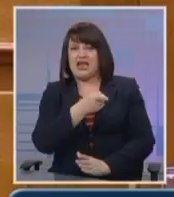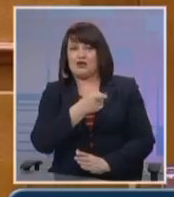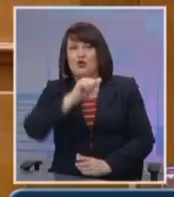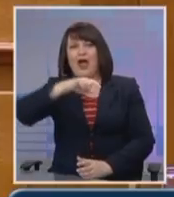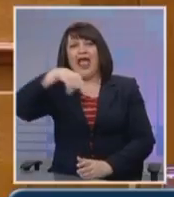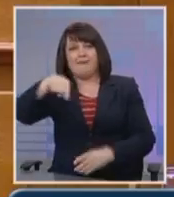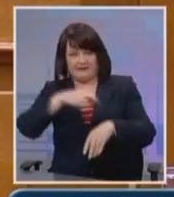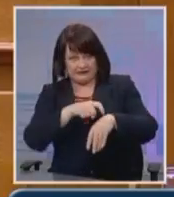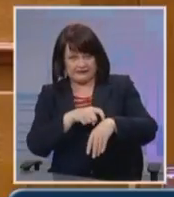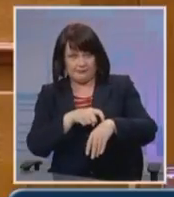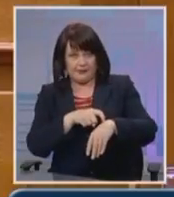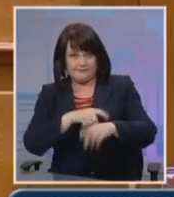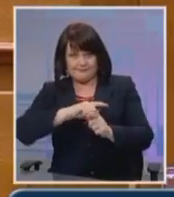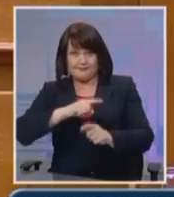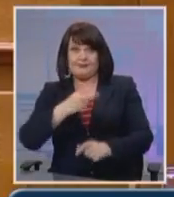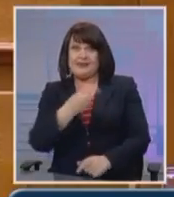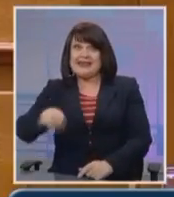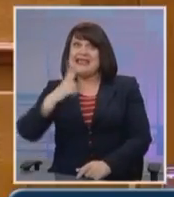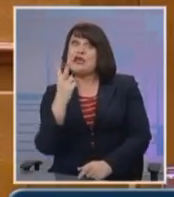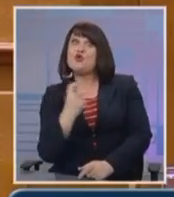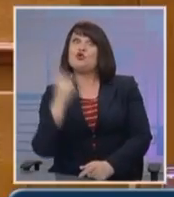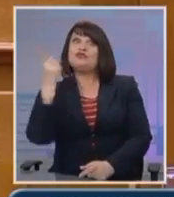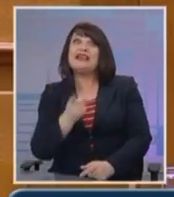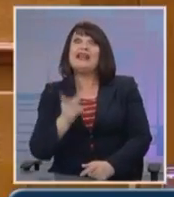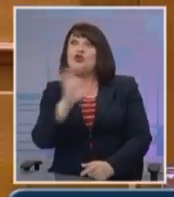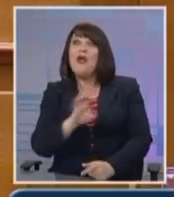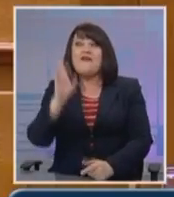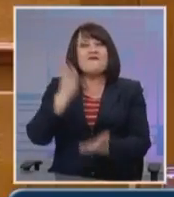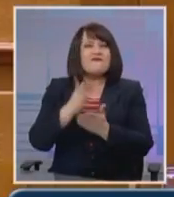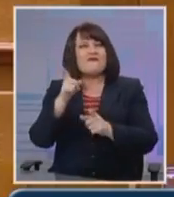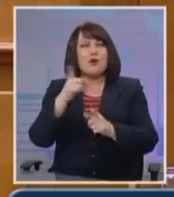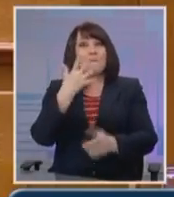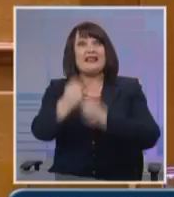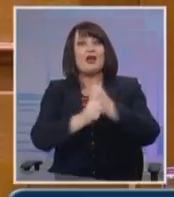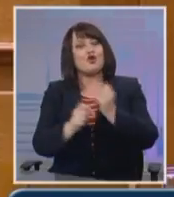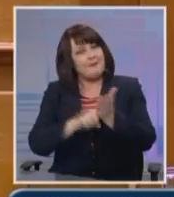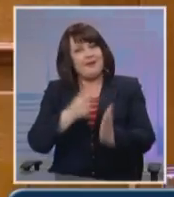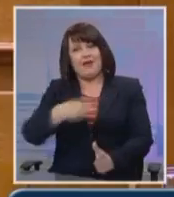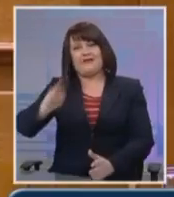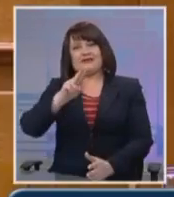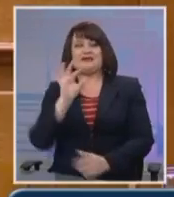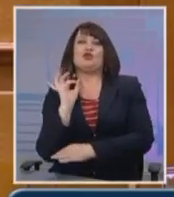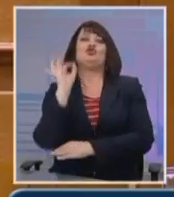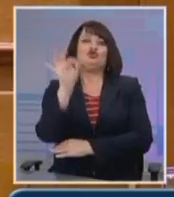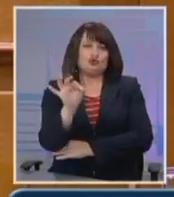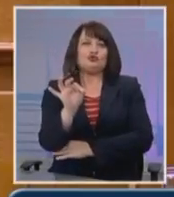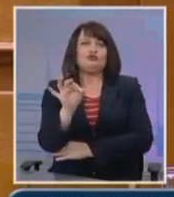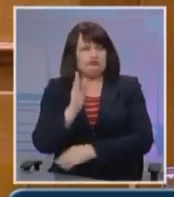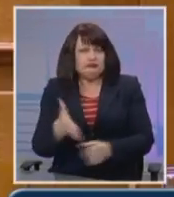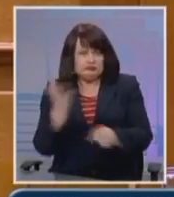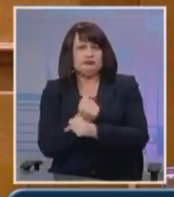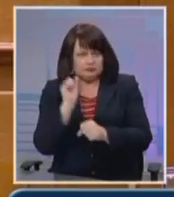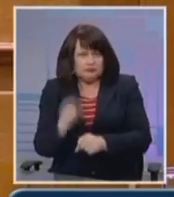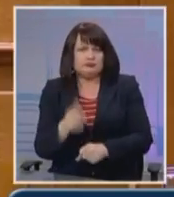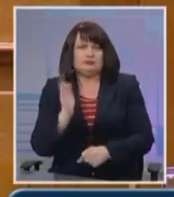ΑΕΠ που είναι σήμερα στο 20% στον ευρωπαϊκό μέσο όρο μέσα σε μια πενταετία. Και ο στόχος αυτός είναι εφικτός